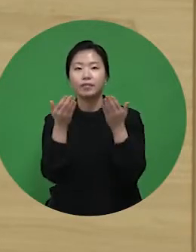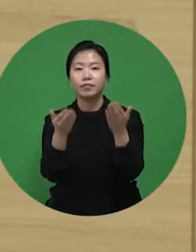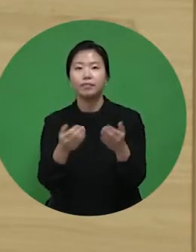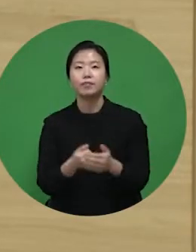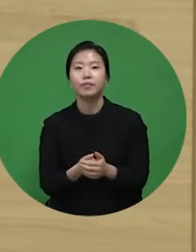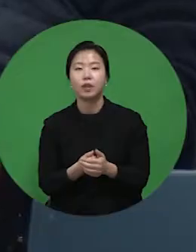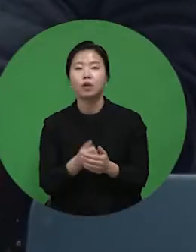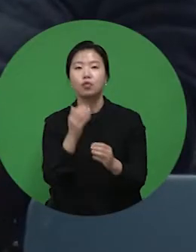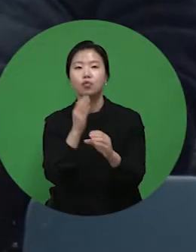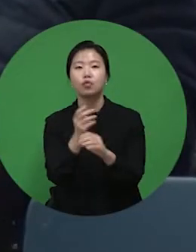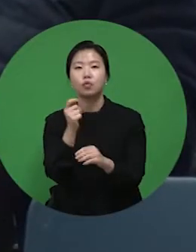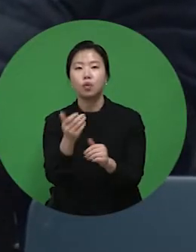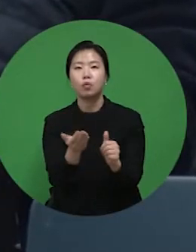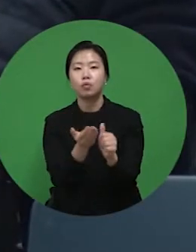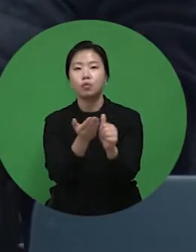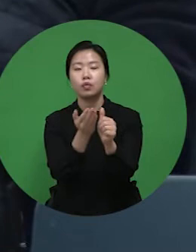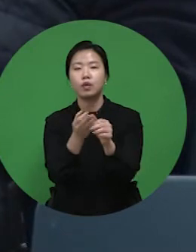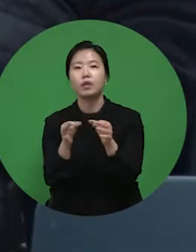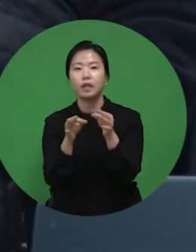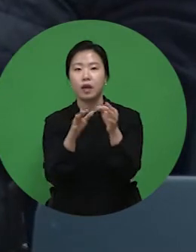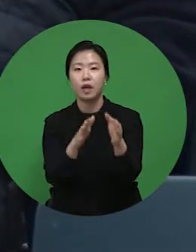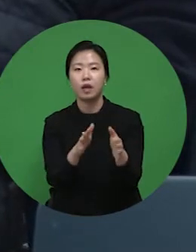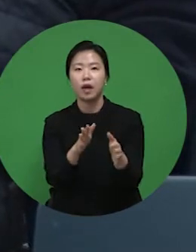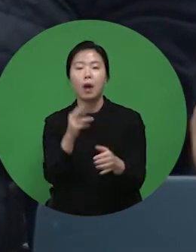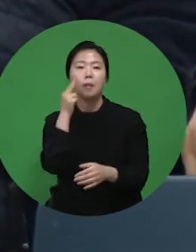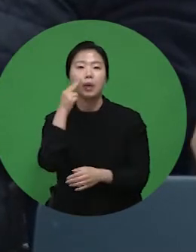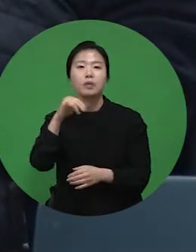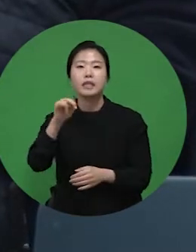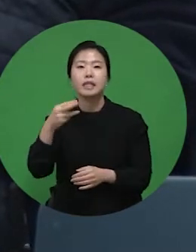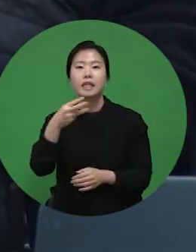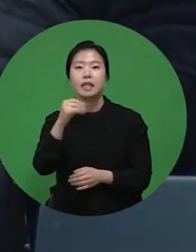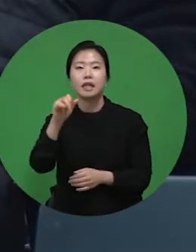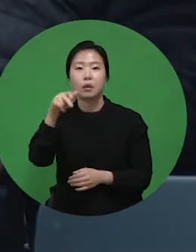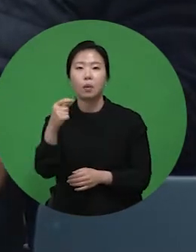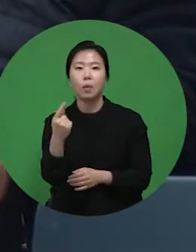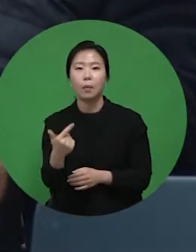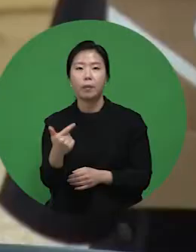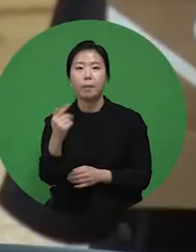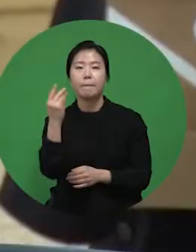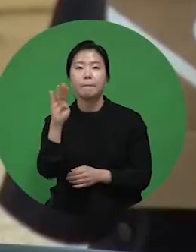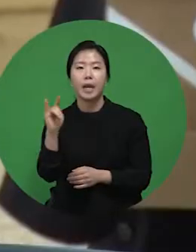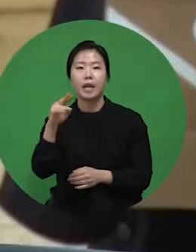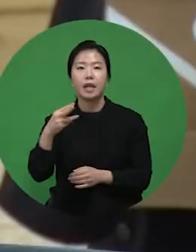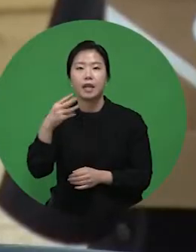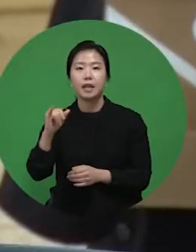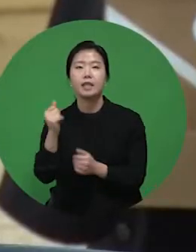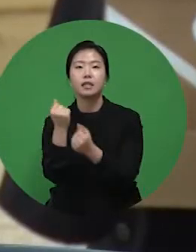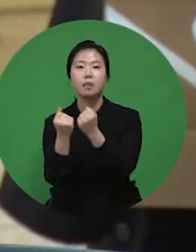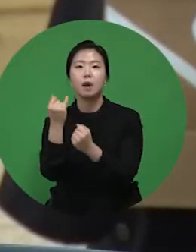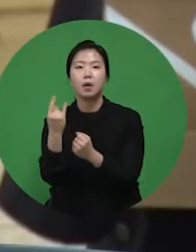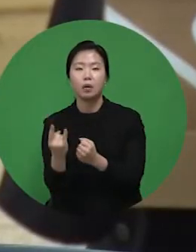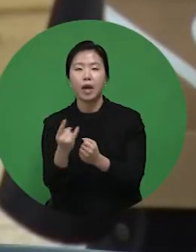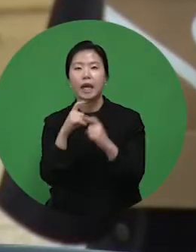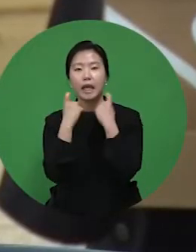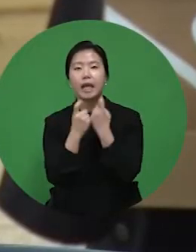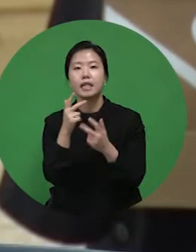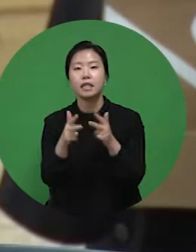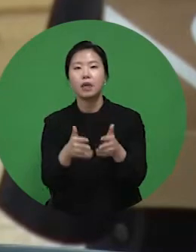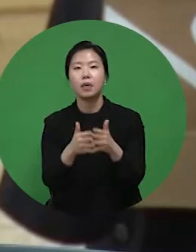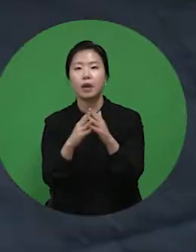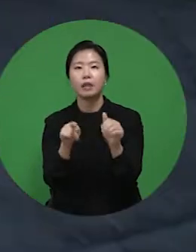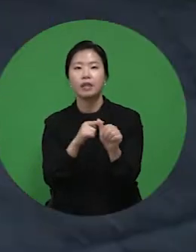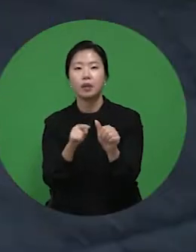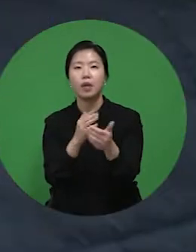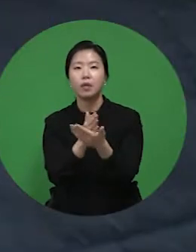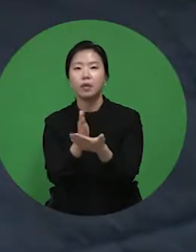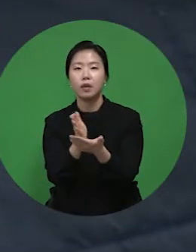소개했는데요. 중소기업 육성기금 융자 지원과 미국 실리콘밸리 투자유치 기업 설명회, 소상공인 창업 아카데미